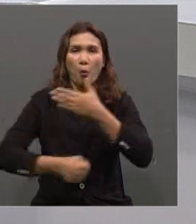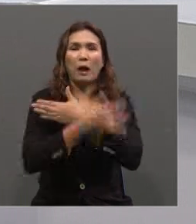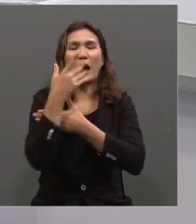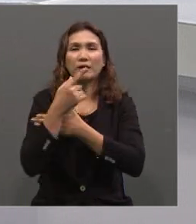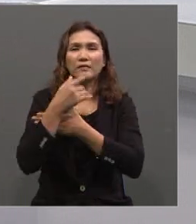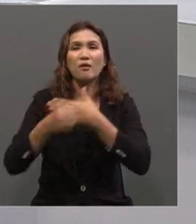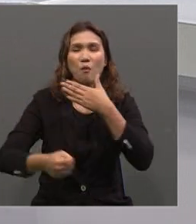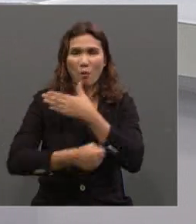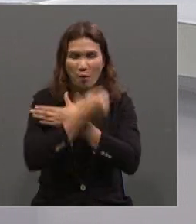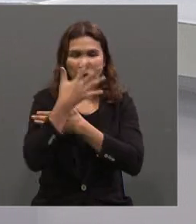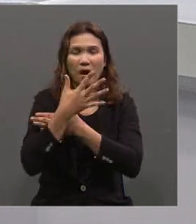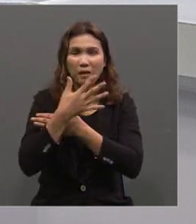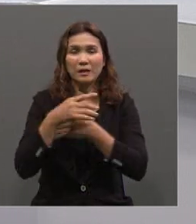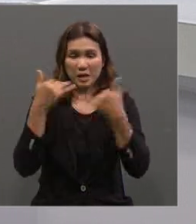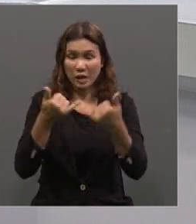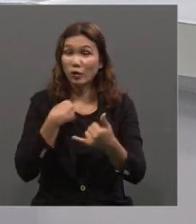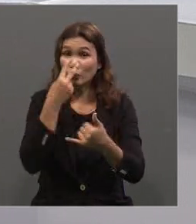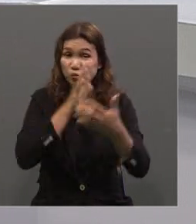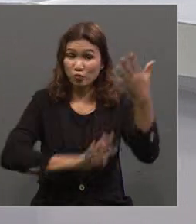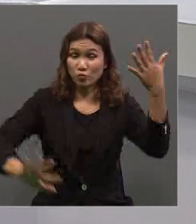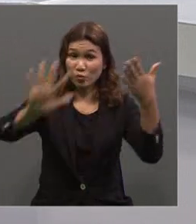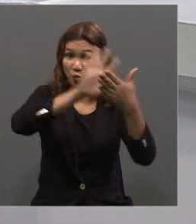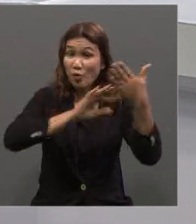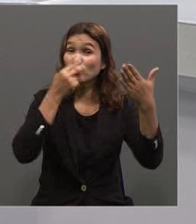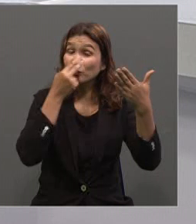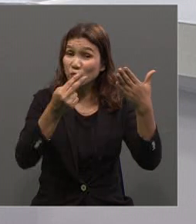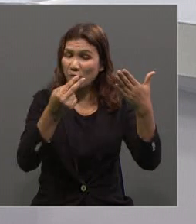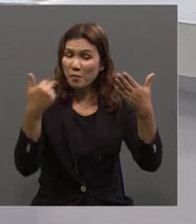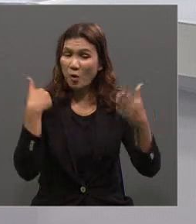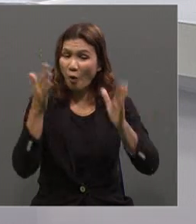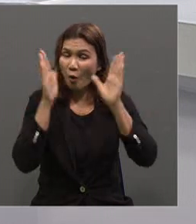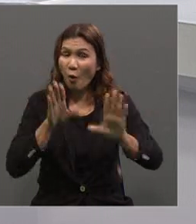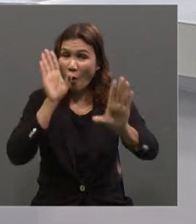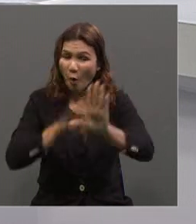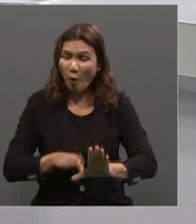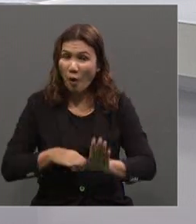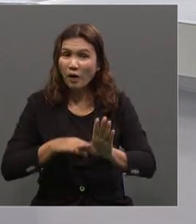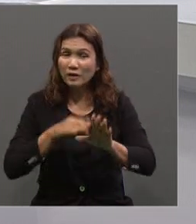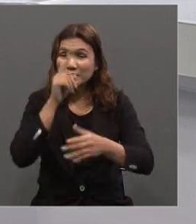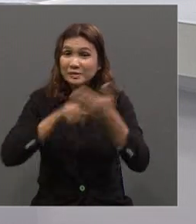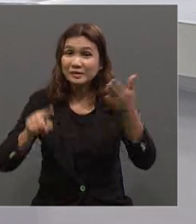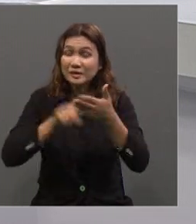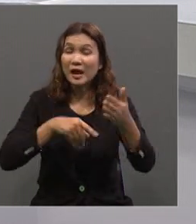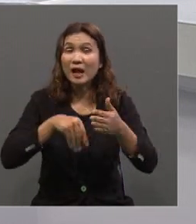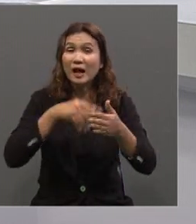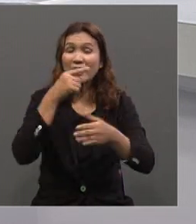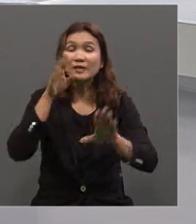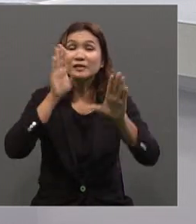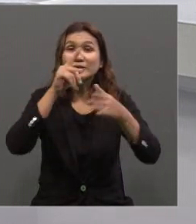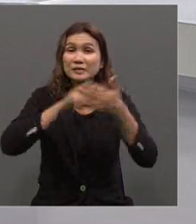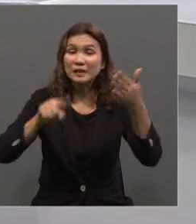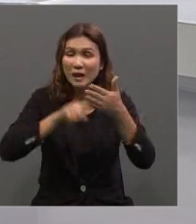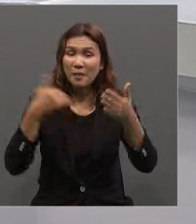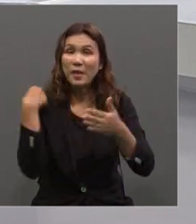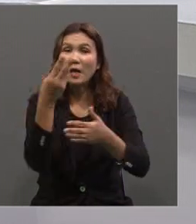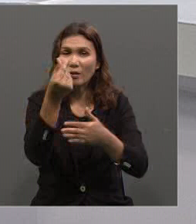ต์ทั่วประเทศเอามาเป็นตัวตั้งว่าทั่วประเทศมีคนลงคะแนนเสียงเท่าไหร ่ค่ะ แล้วก็เอามาหารจำนวนหารร้อยอัน